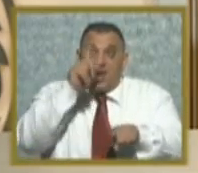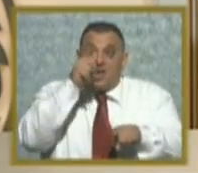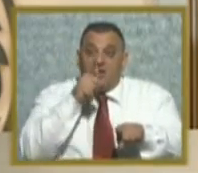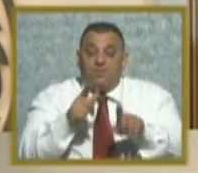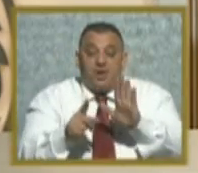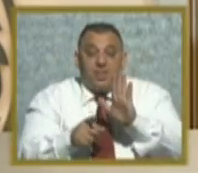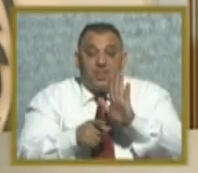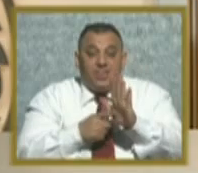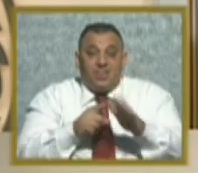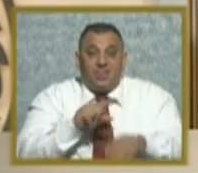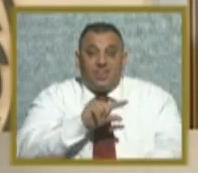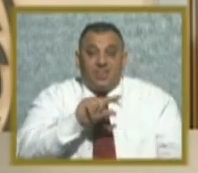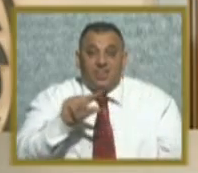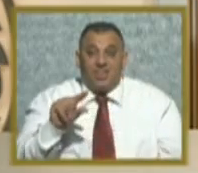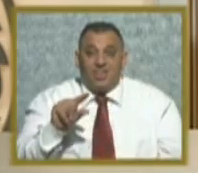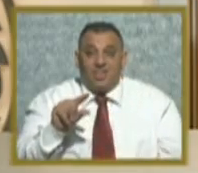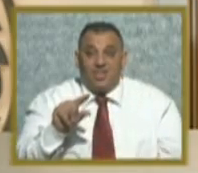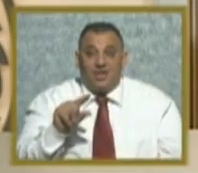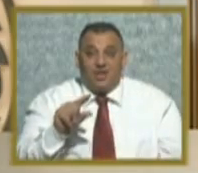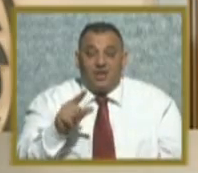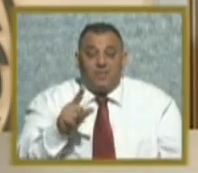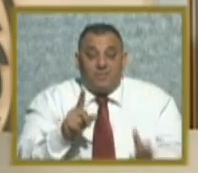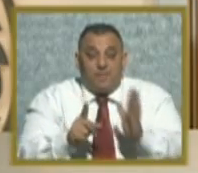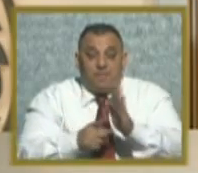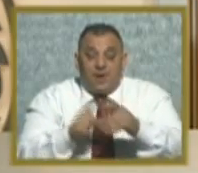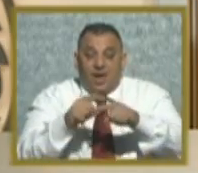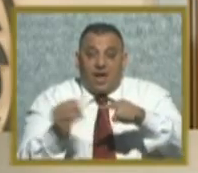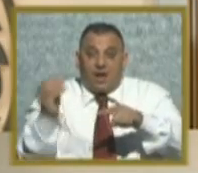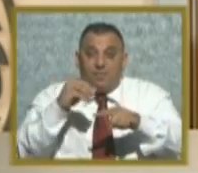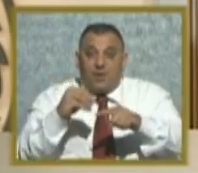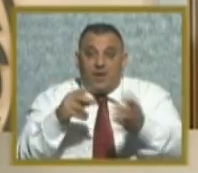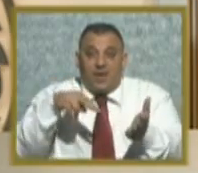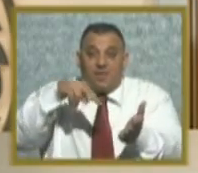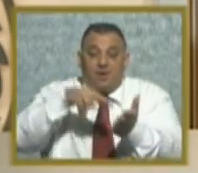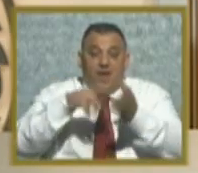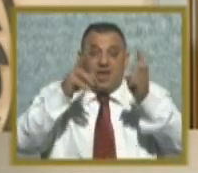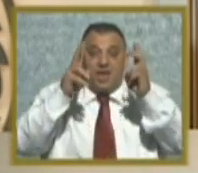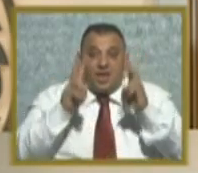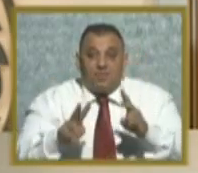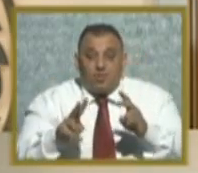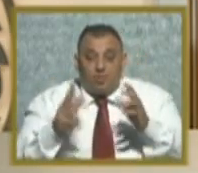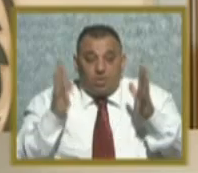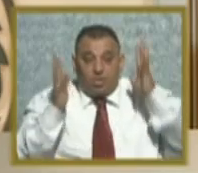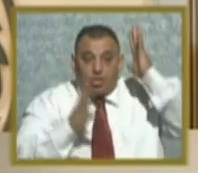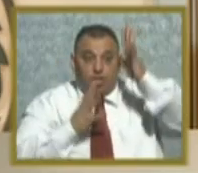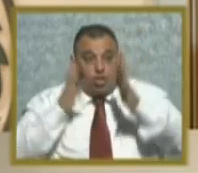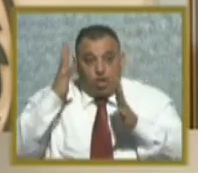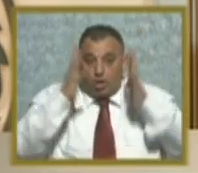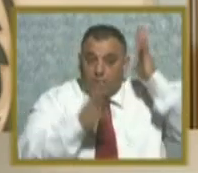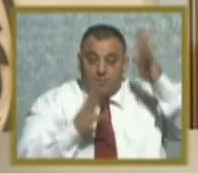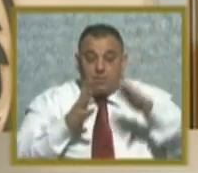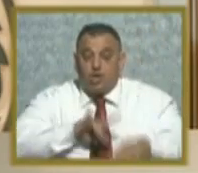وقال جل وعلا الذين يأكلون الربا لا يقومون إلا كما يقوم الذي يتخبطه الشيطان من